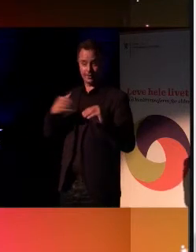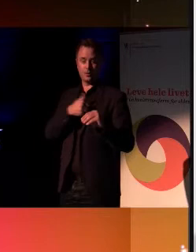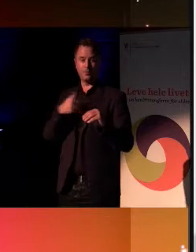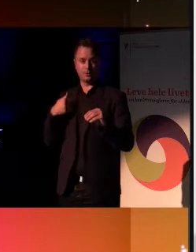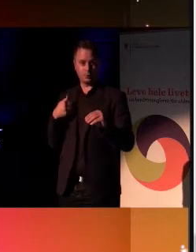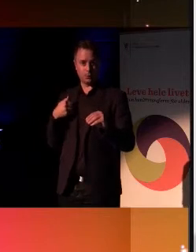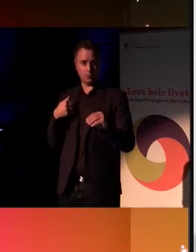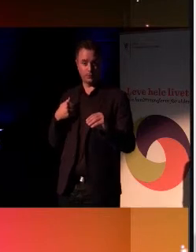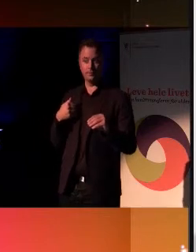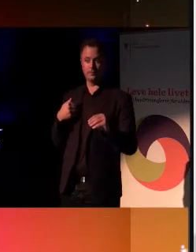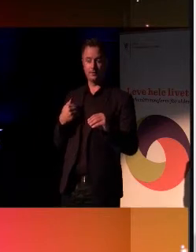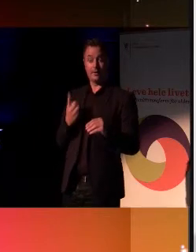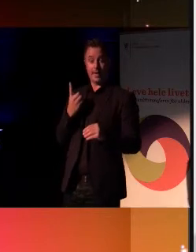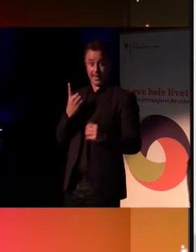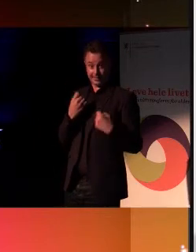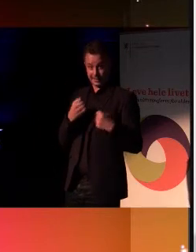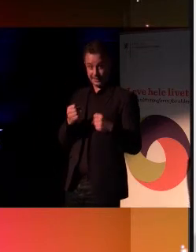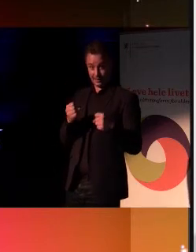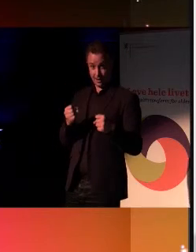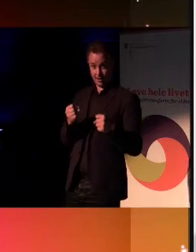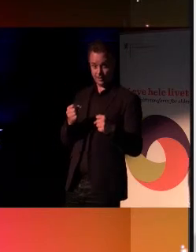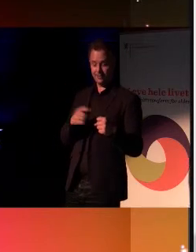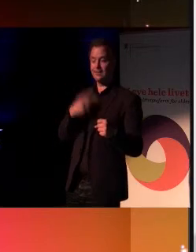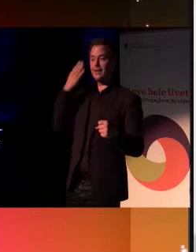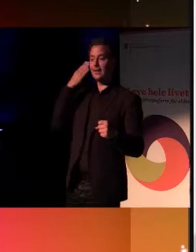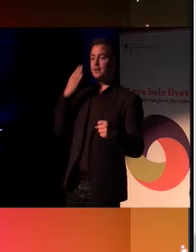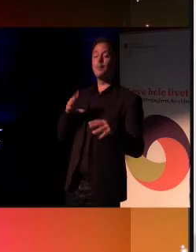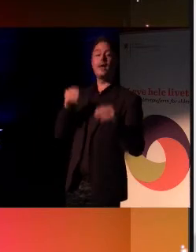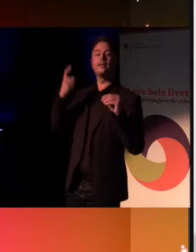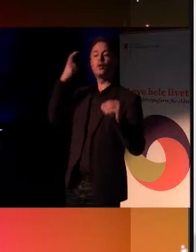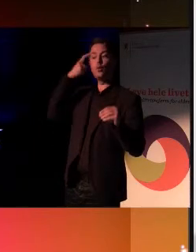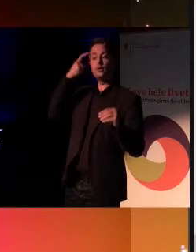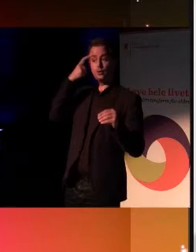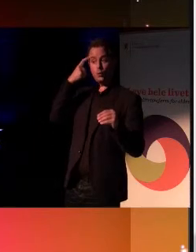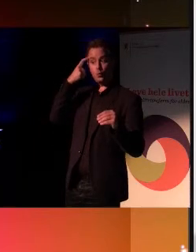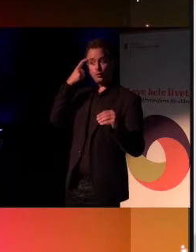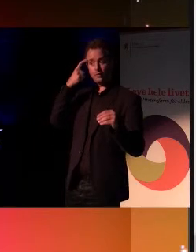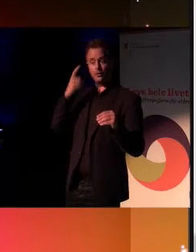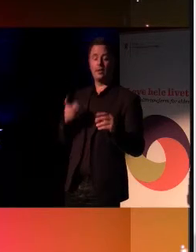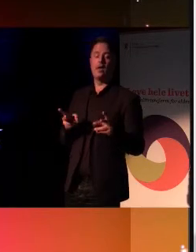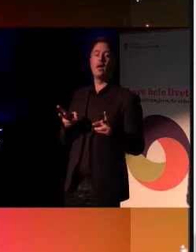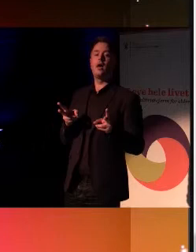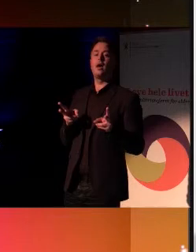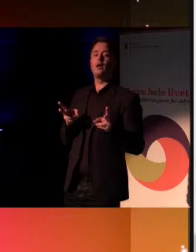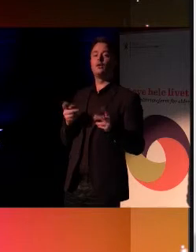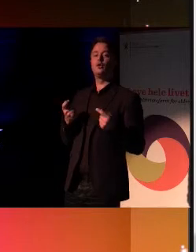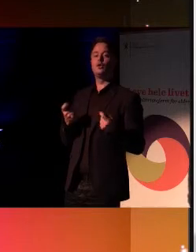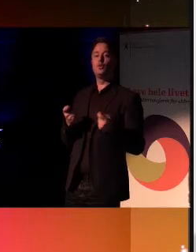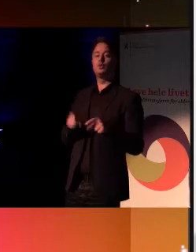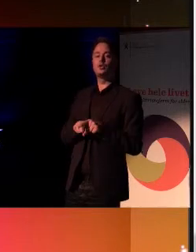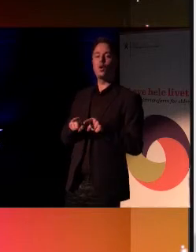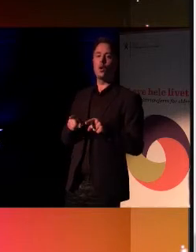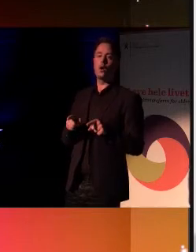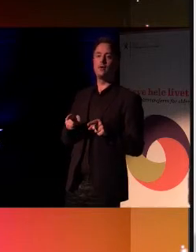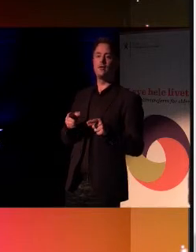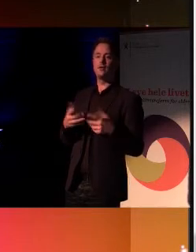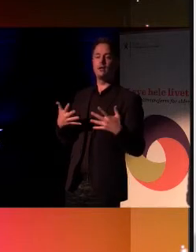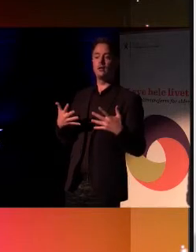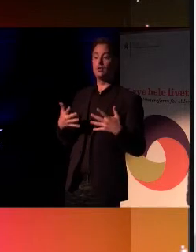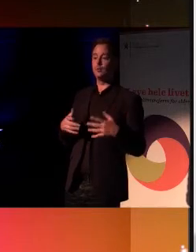av de tiltakene som vet bedre kognisjon best er noe så vanlig og tilgjengelig som fysisk